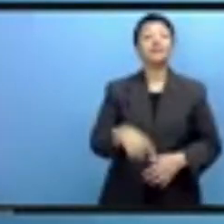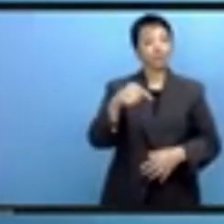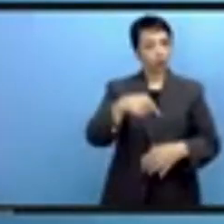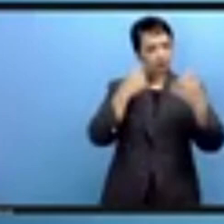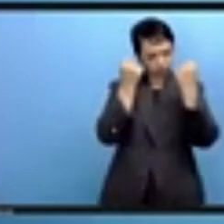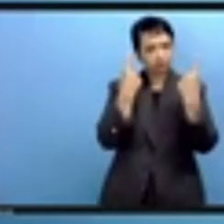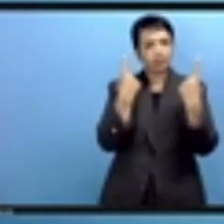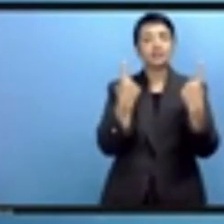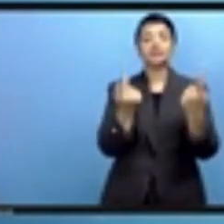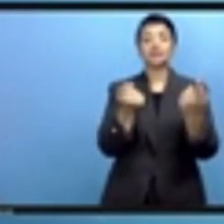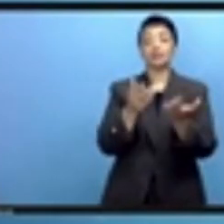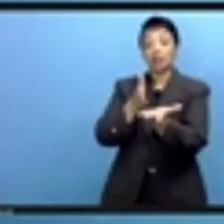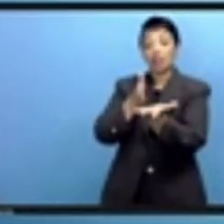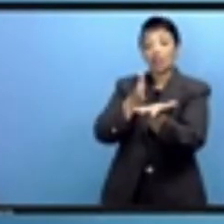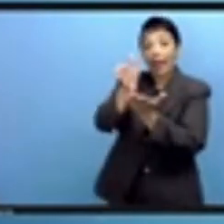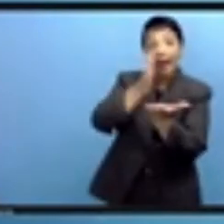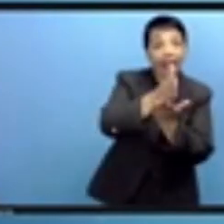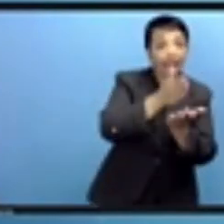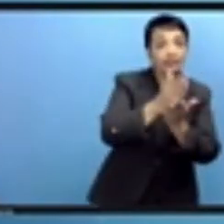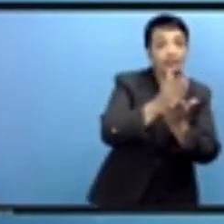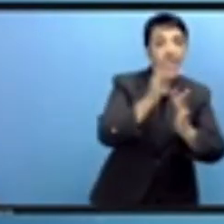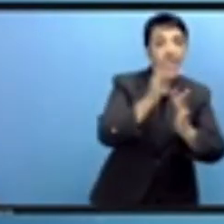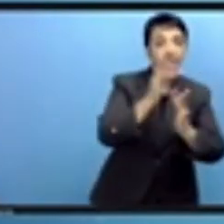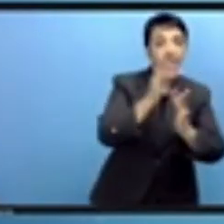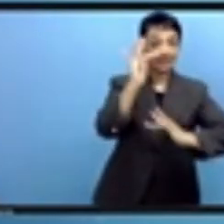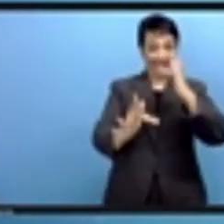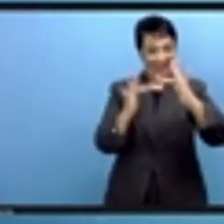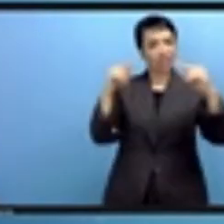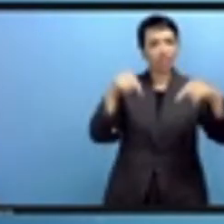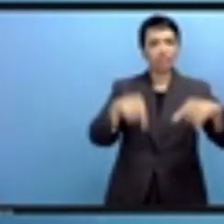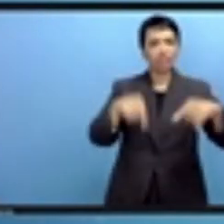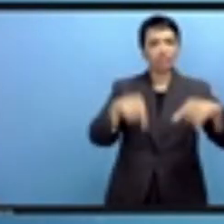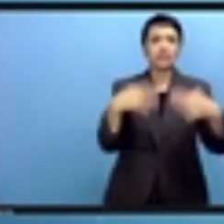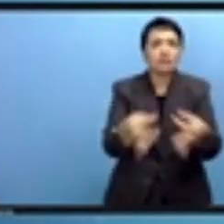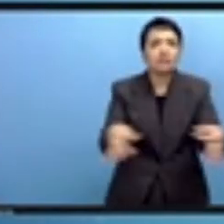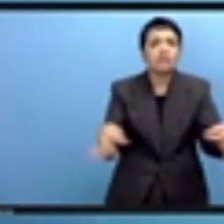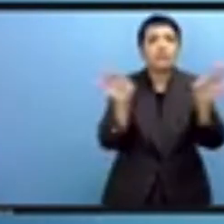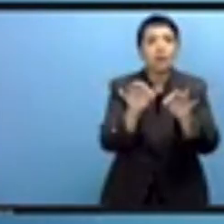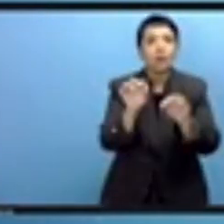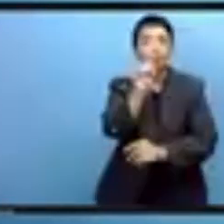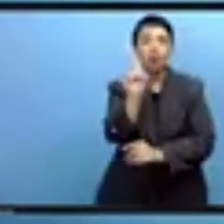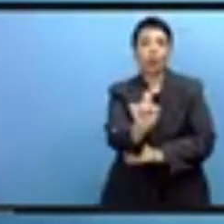包括耳机性， M 代表的是多类相关方模型，所以我们就是ROM 这